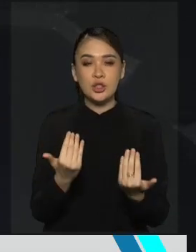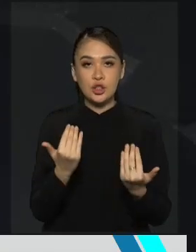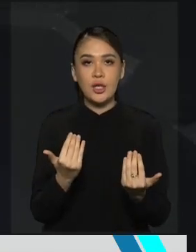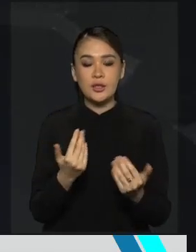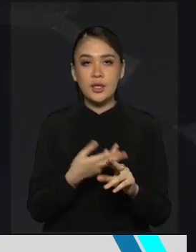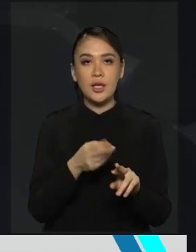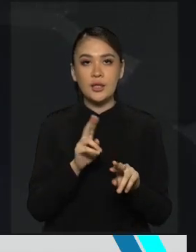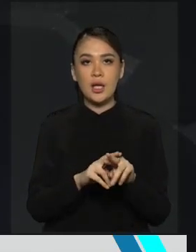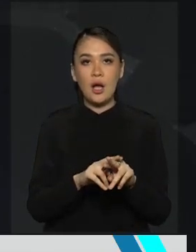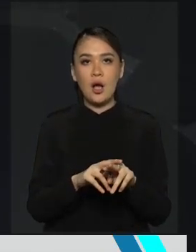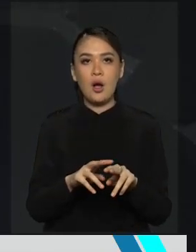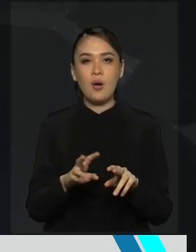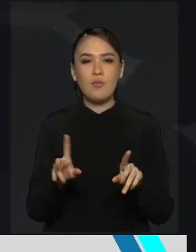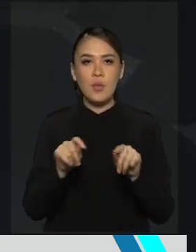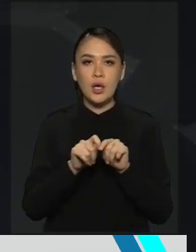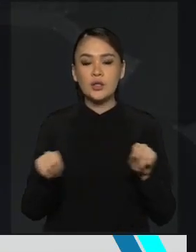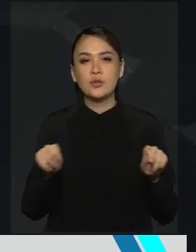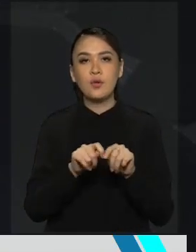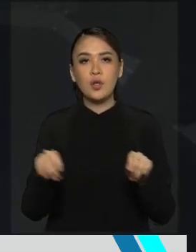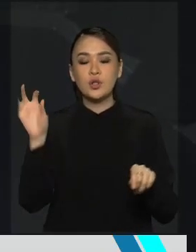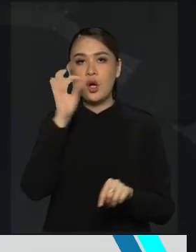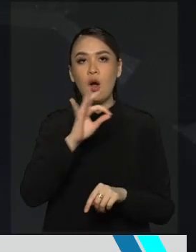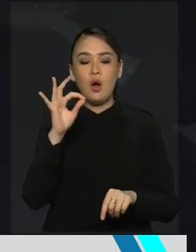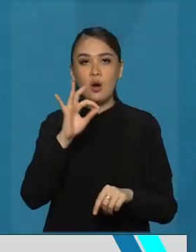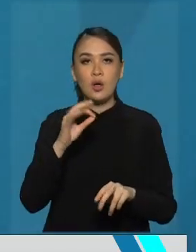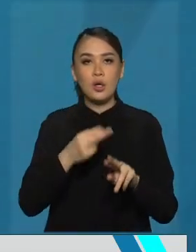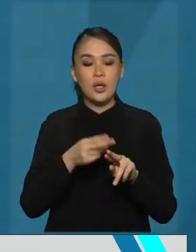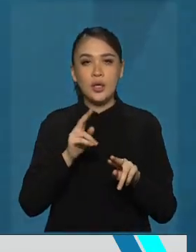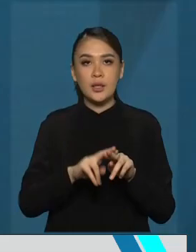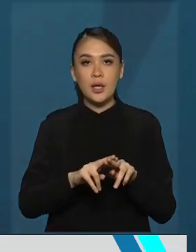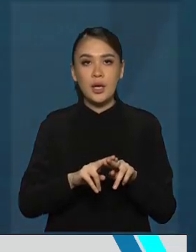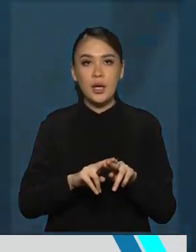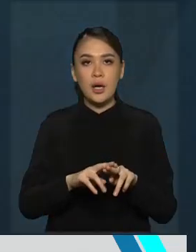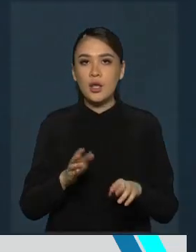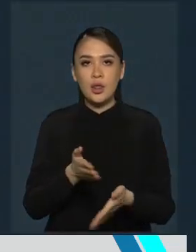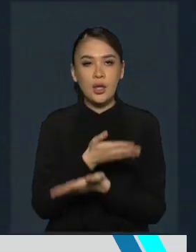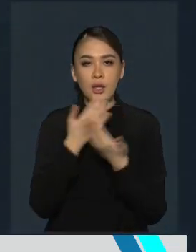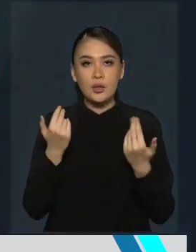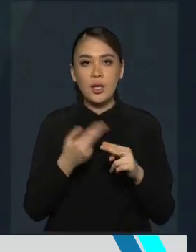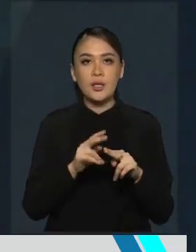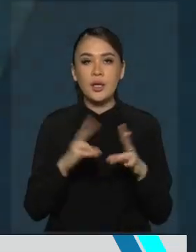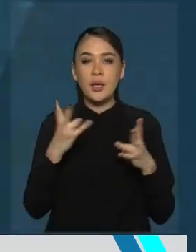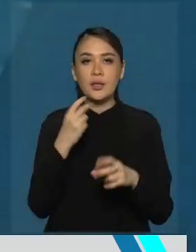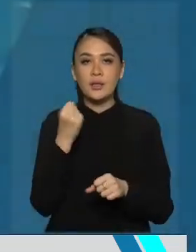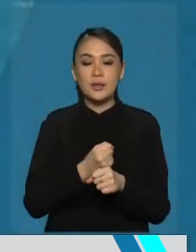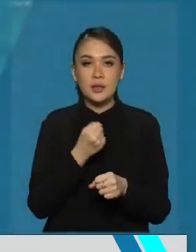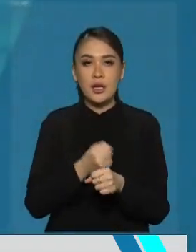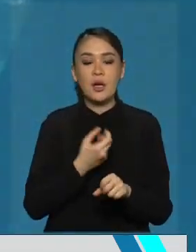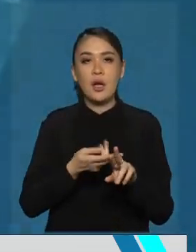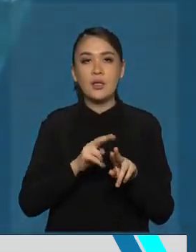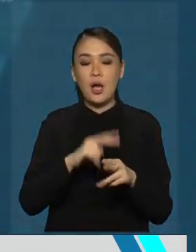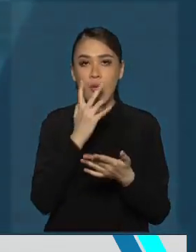как такового производства, да, именно в этой части, практически нет. Это надо делать, потому что